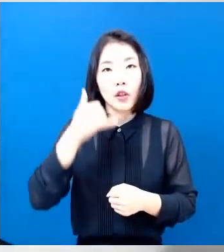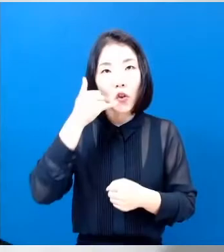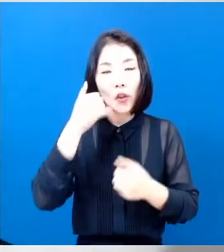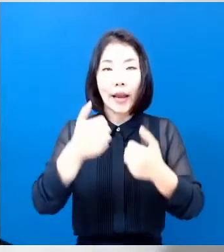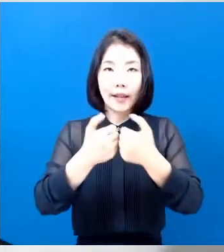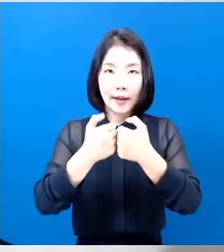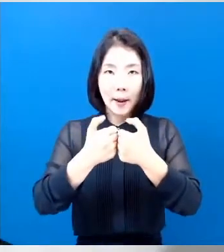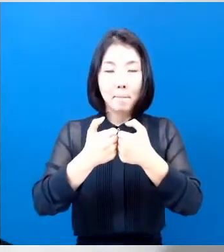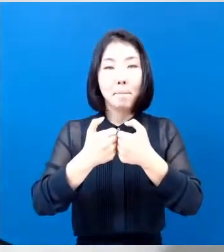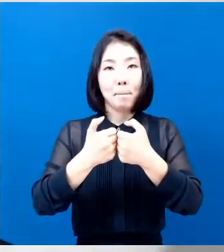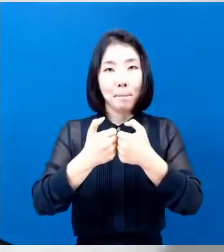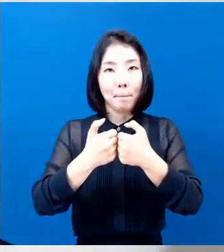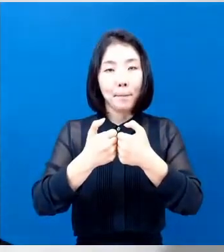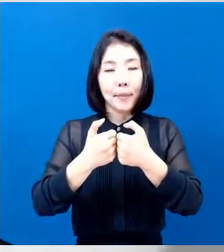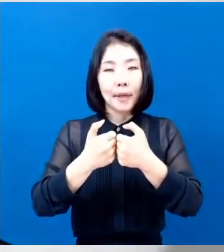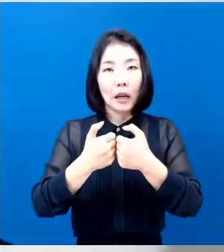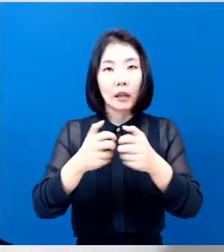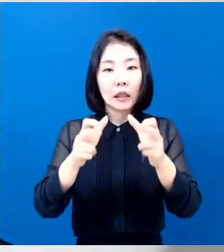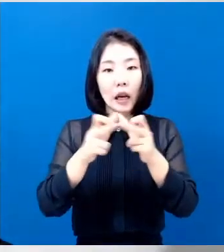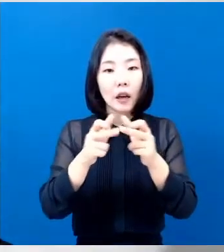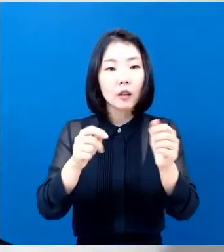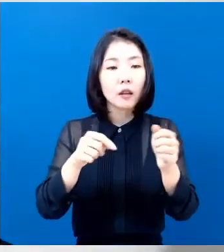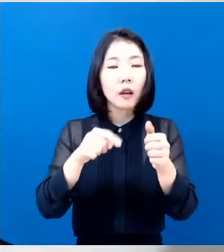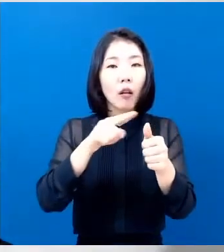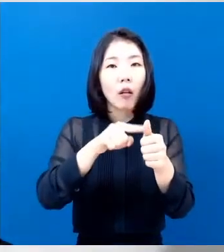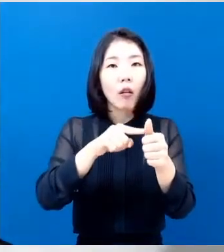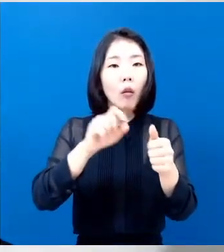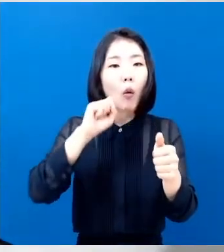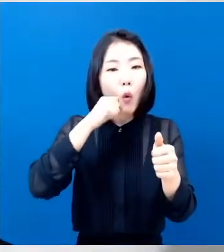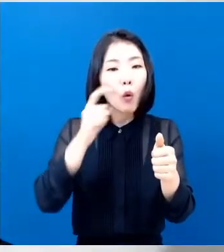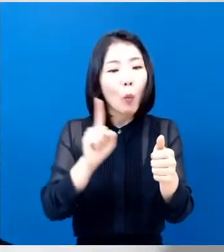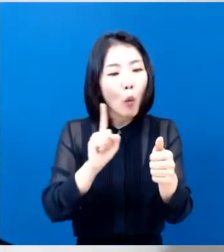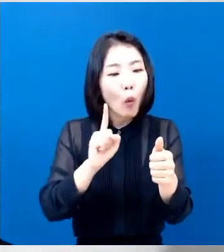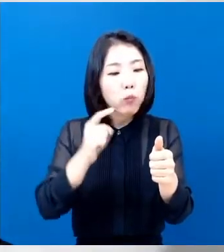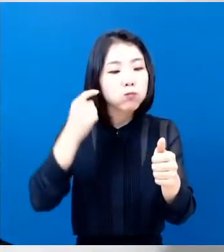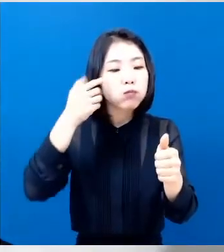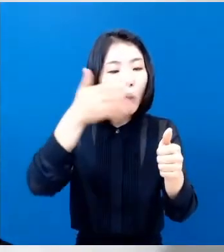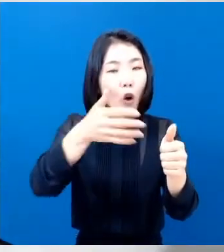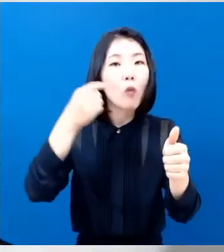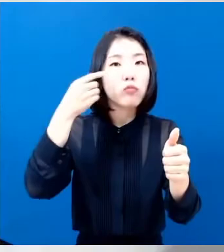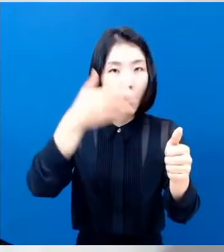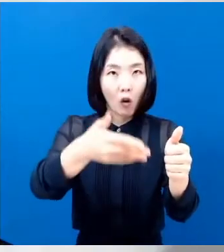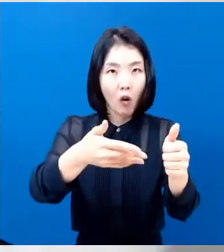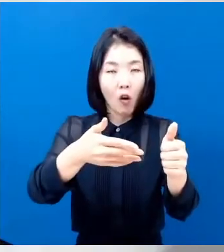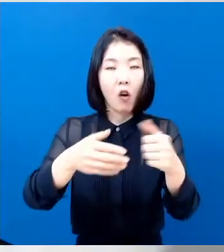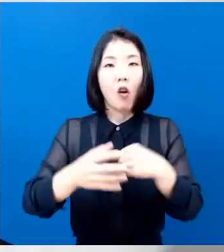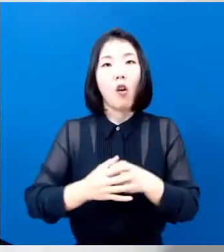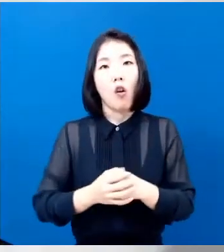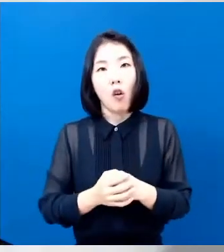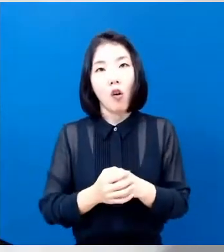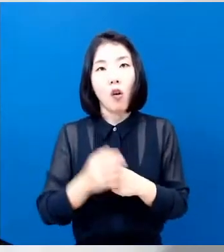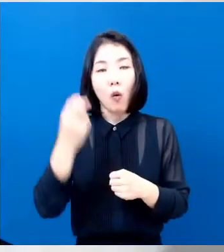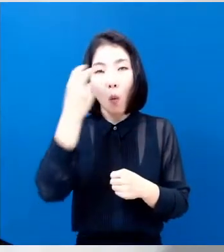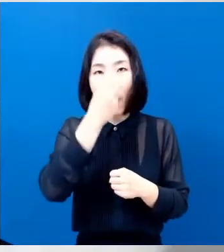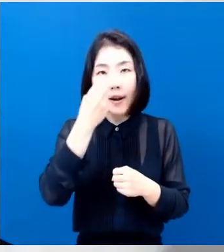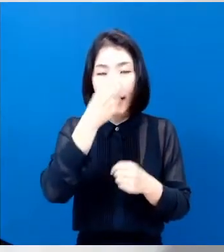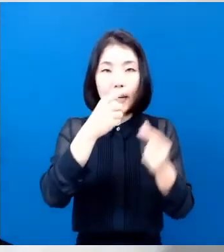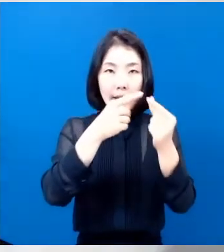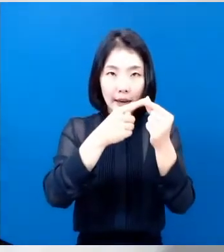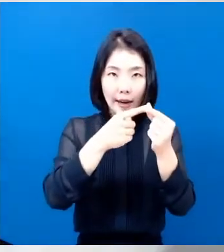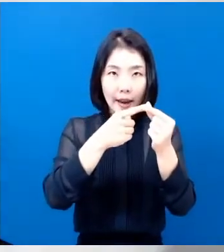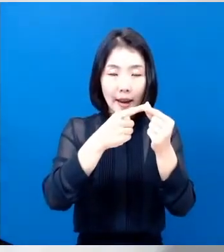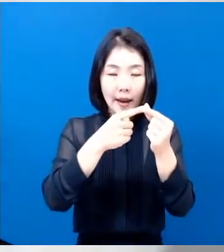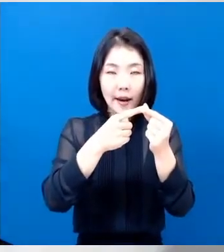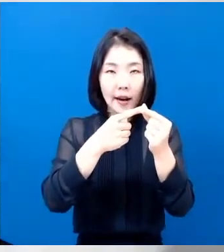상담을 통해 장애인들의 어려운 점을 지속적으로 경청하고 있습니다 이러한 건강관리 1단계 서비스는